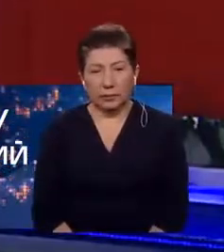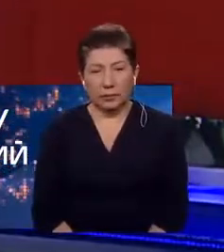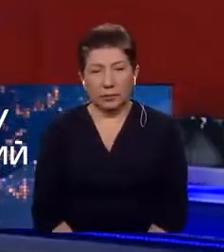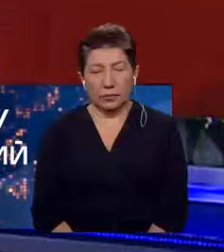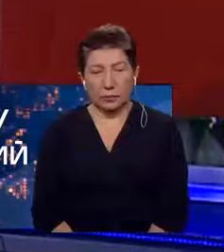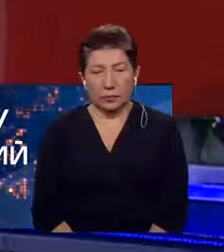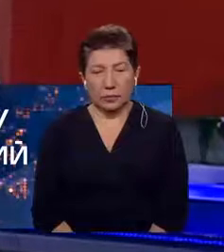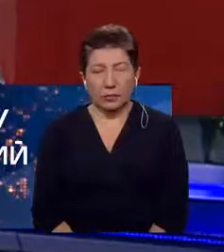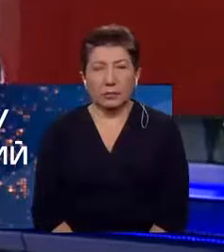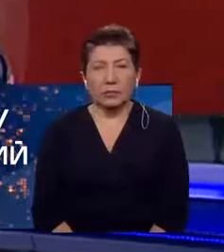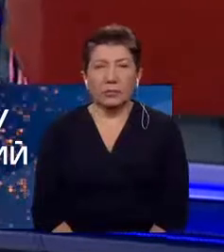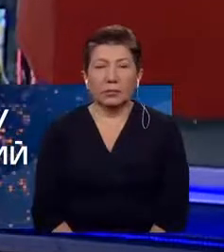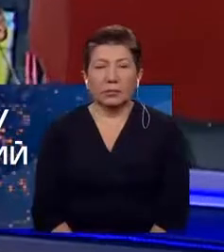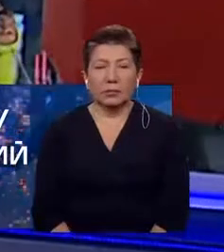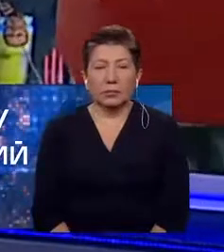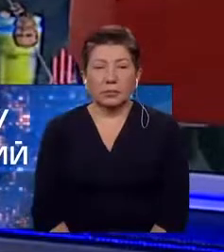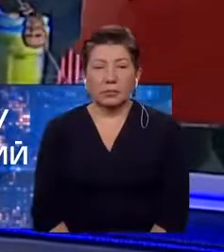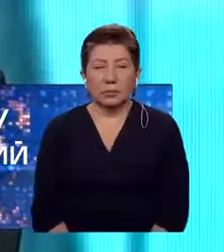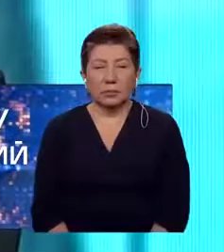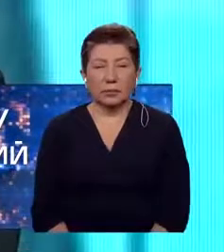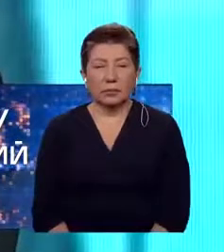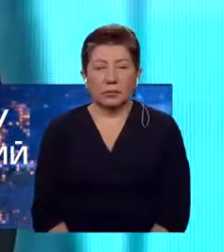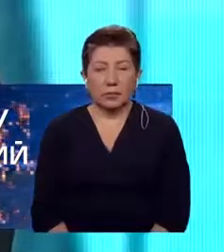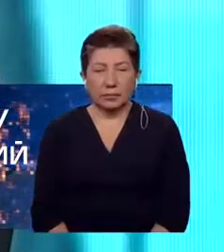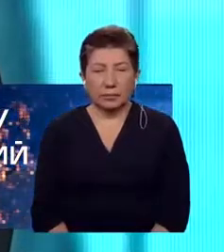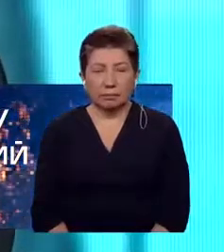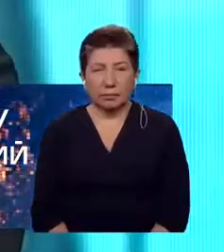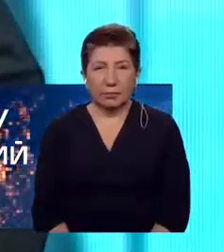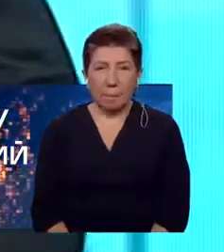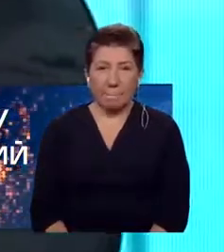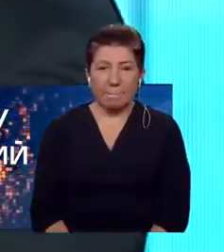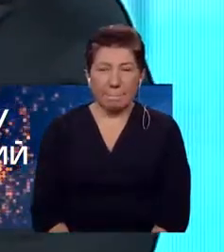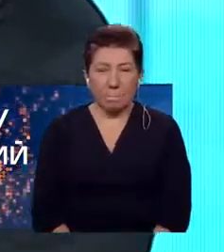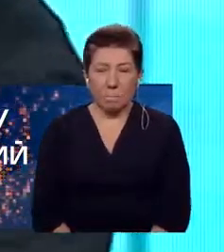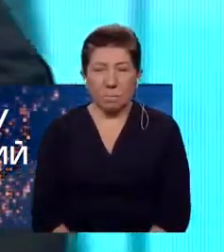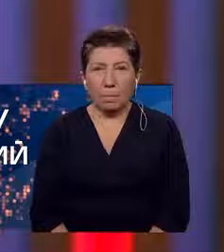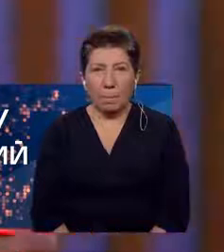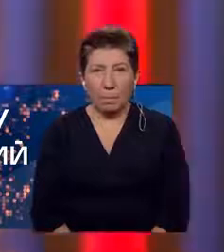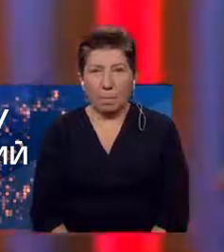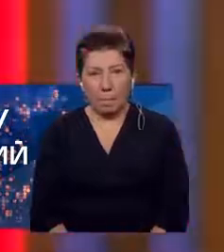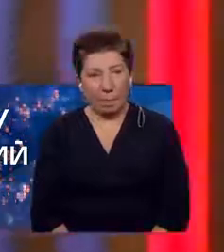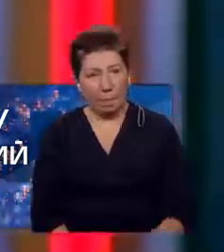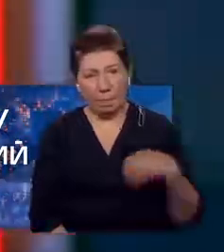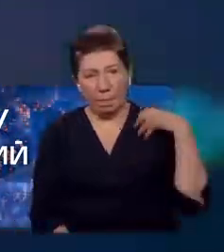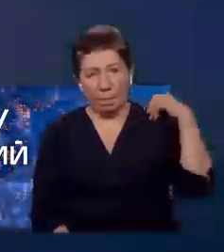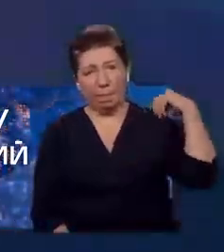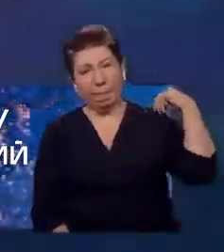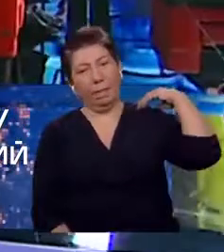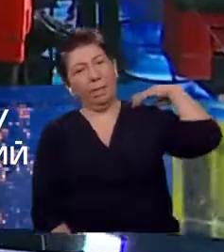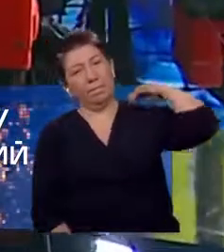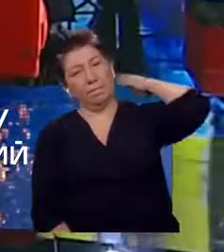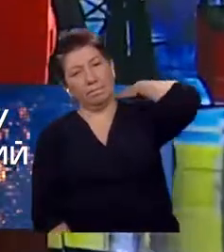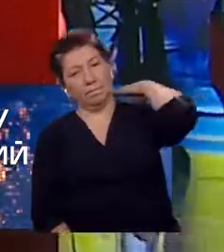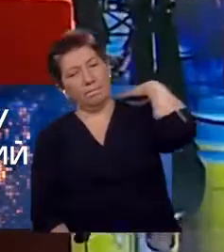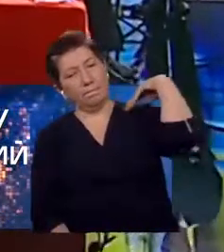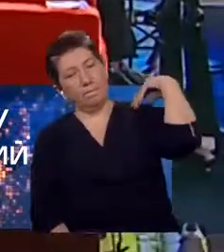говорить? Значить, слухайте мене. Причому тут справа білим, тім, поясніть, білим, будь ласка, в чому тому, це проблема? Білим. Значить, слухайте ну, чому мене проблема? Коли у вас яка